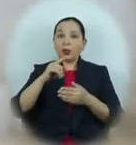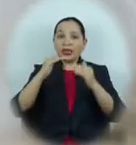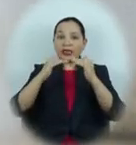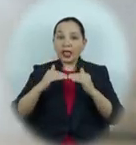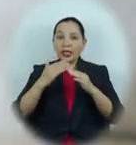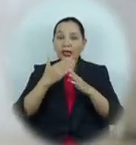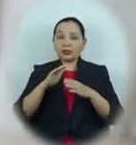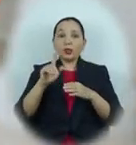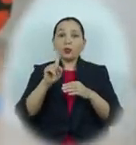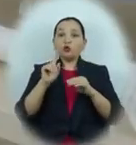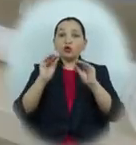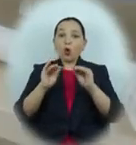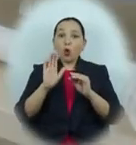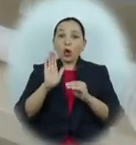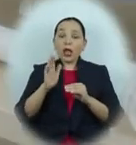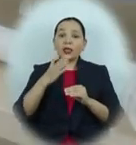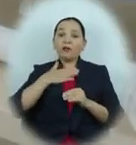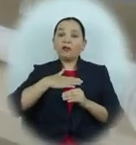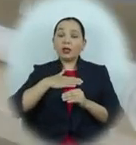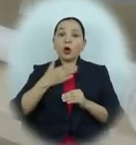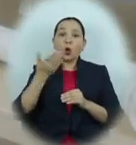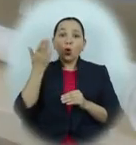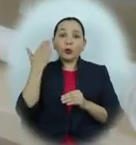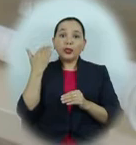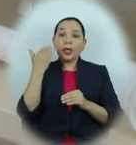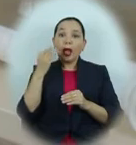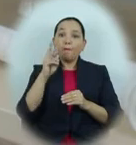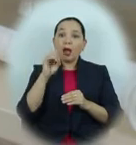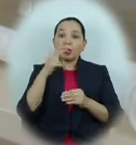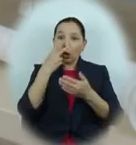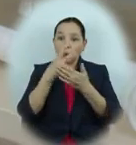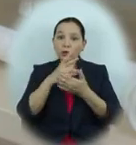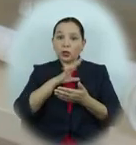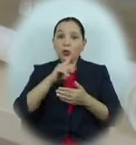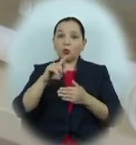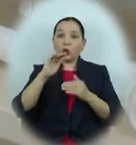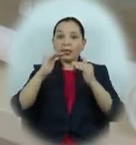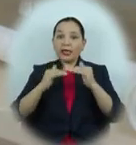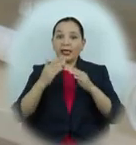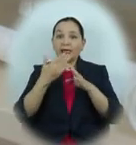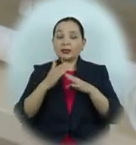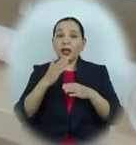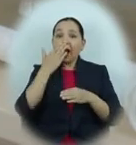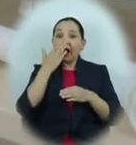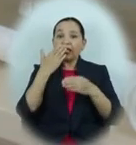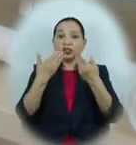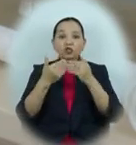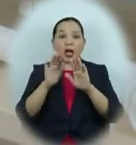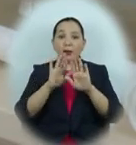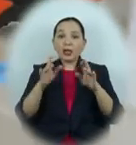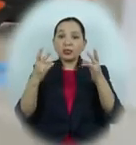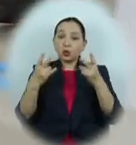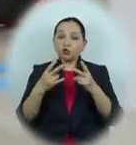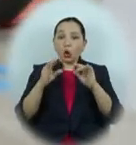qismi nima uchun qo'yiladi? Vannamizni men o'tgan marta ko'rsatib o'tganman. Bu tagi qismiga hid chiqarmaslik